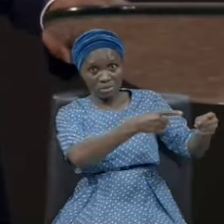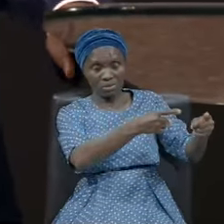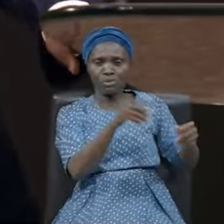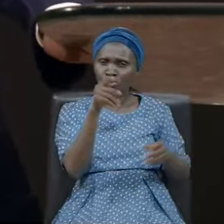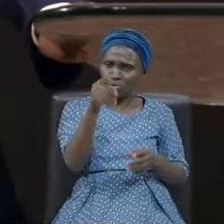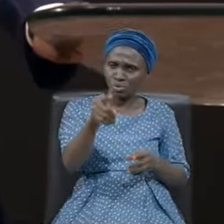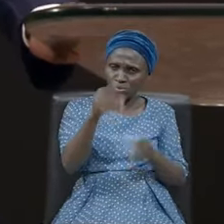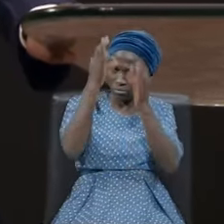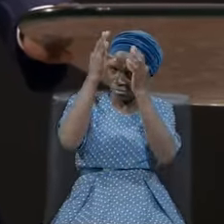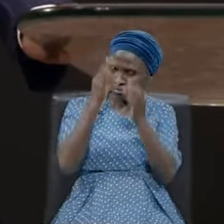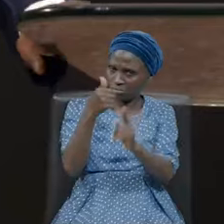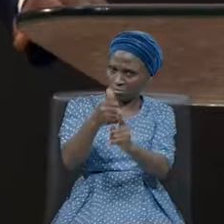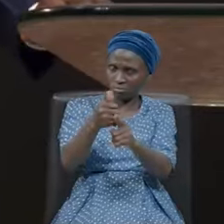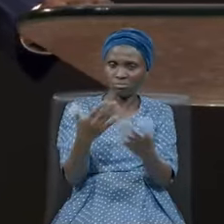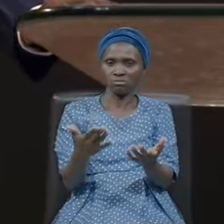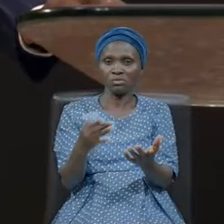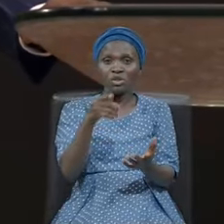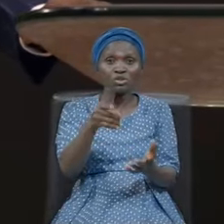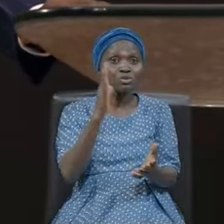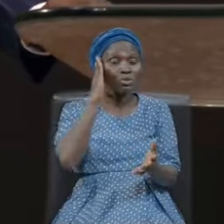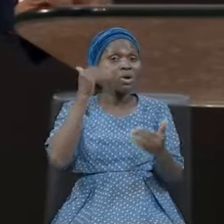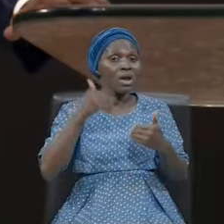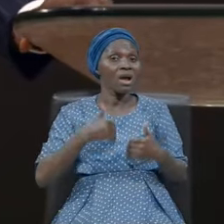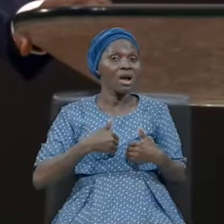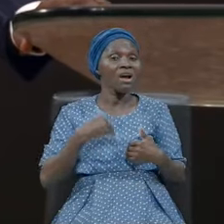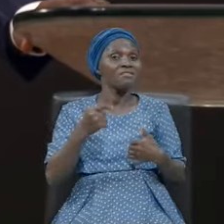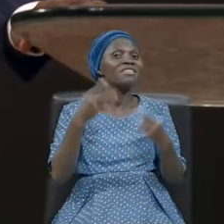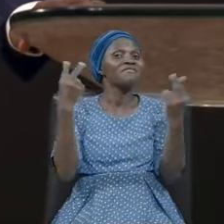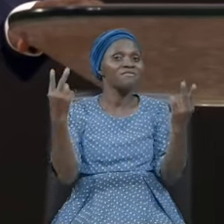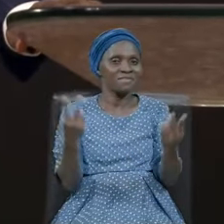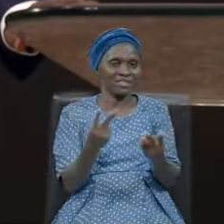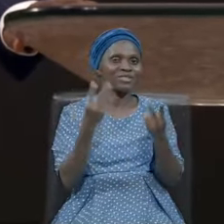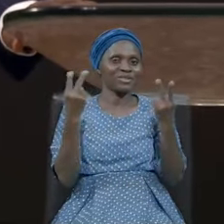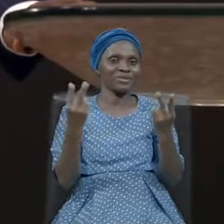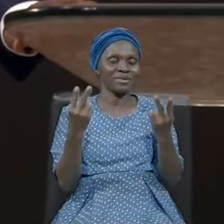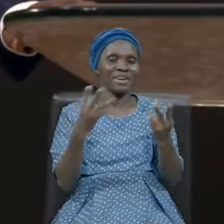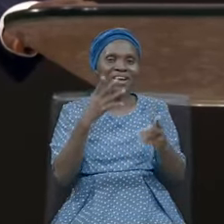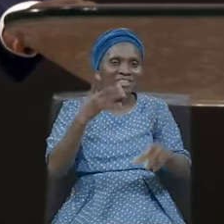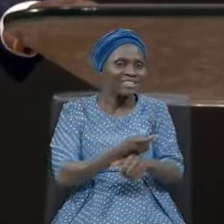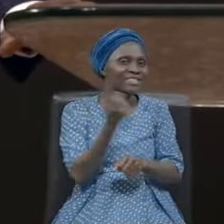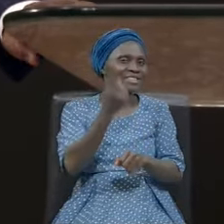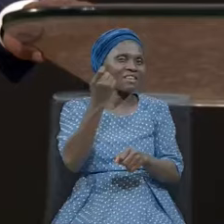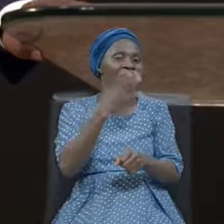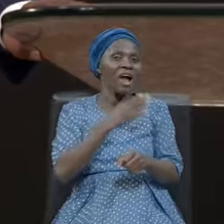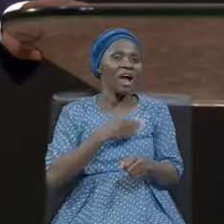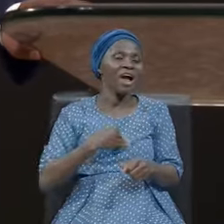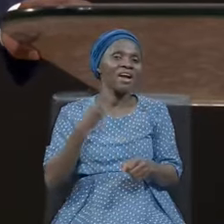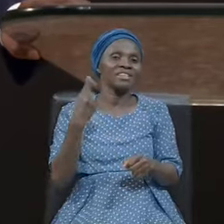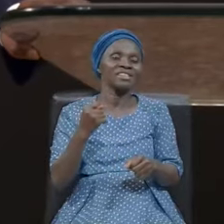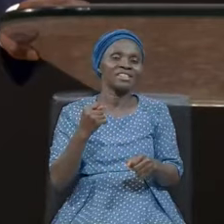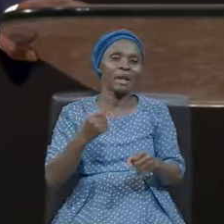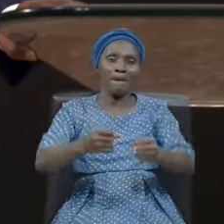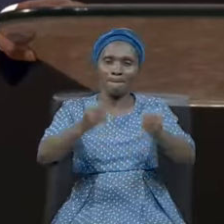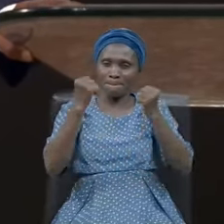décidez d'avoir la victoire, le triomphe et la